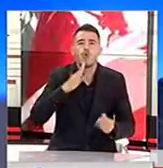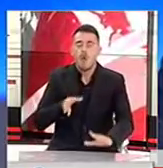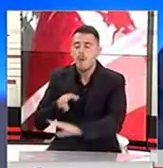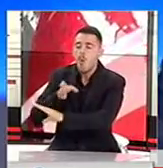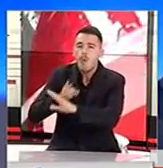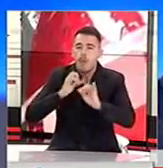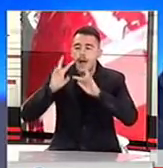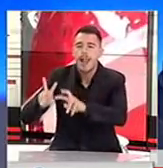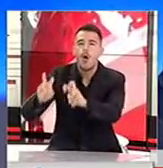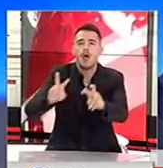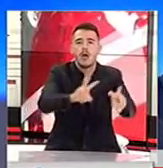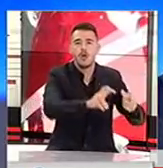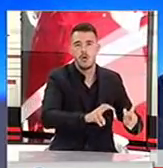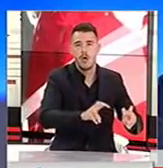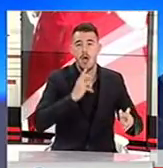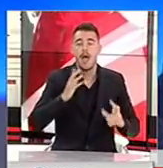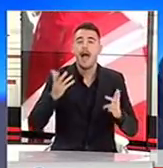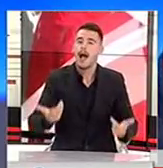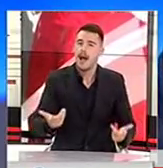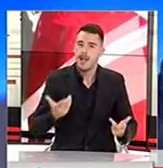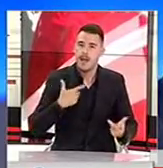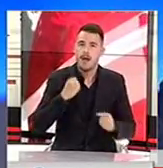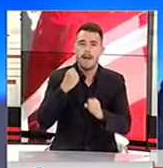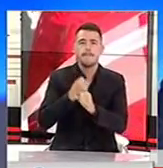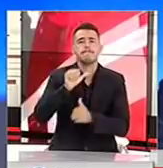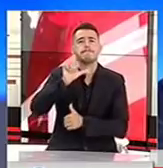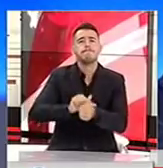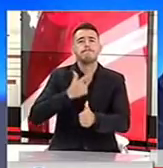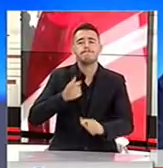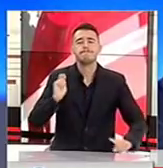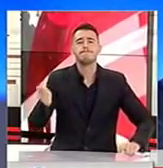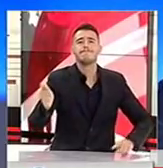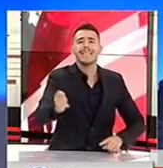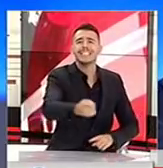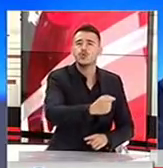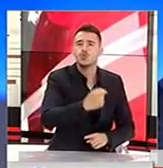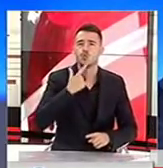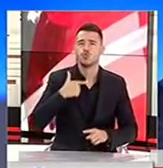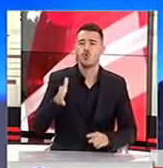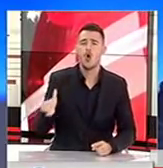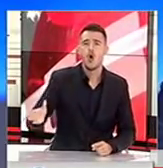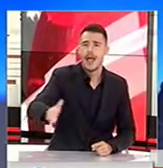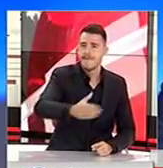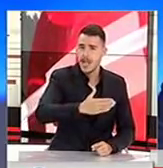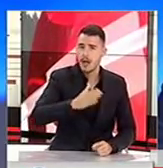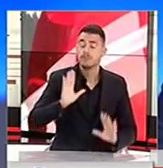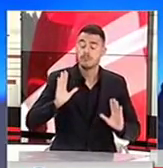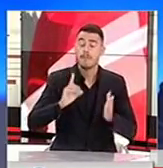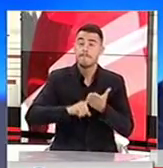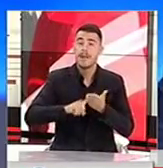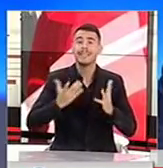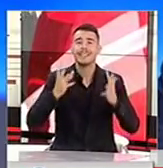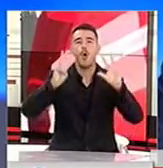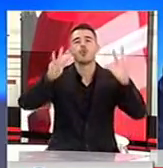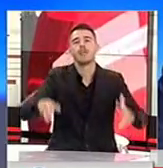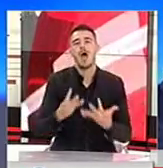εργασίας, πέρα από αξιοπρεπείς μισθούς και σεβασμό των δικαιωμάτων, να είναι και θέσεις πλήρους απασχόλησης και όχι μερικής.